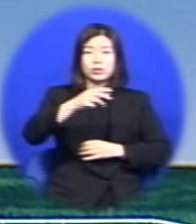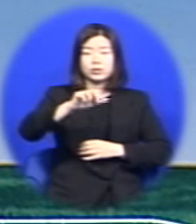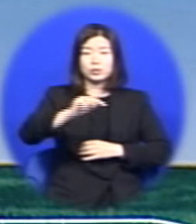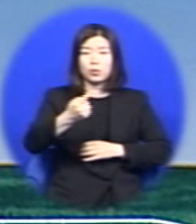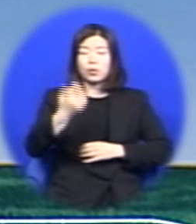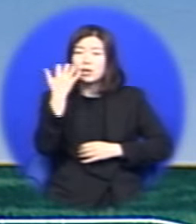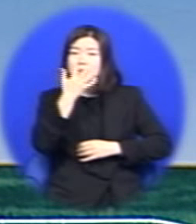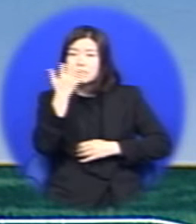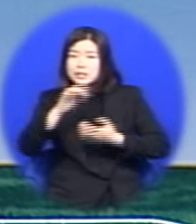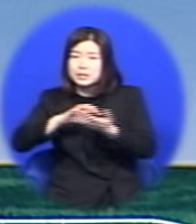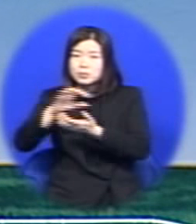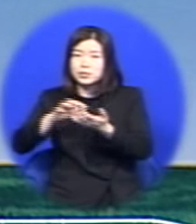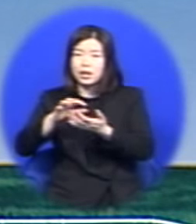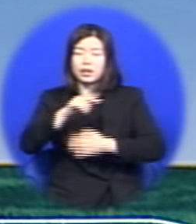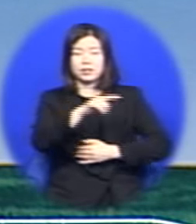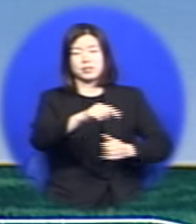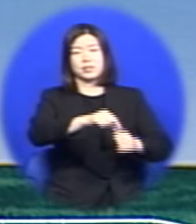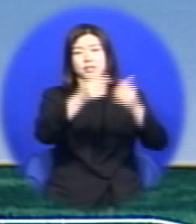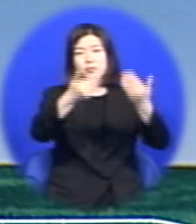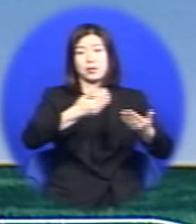그가 건짐을 받습니다.